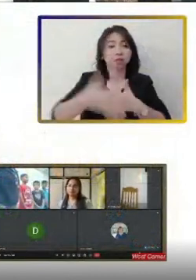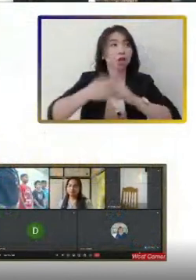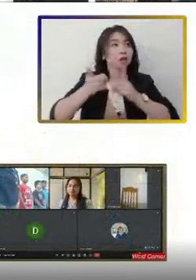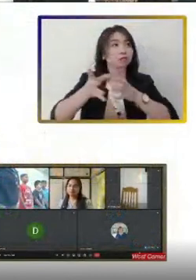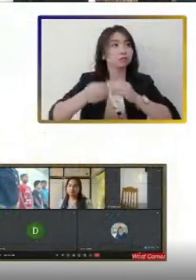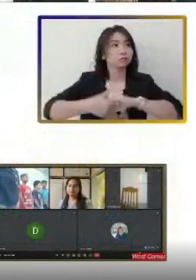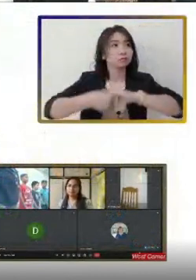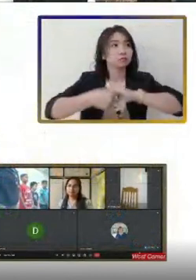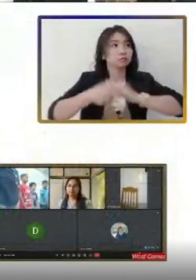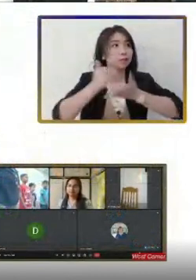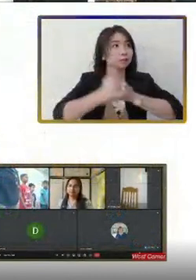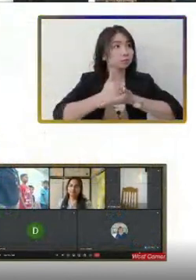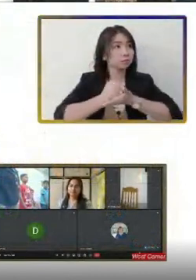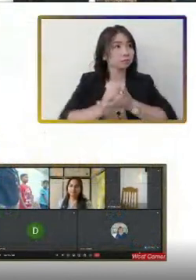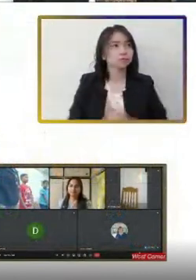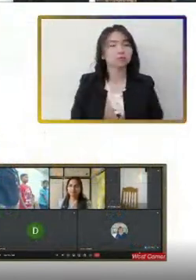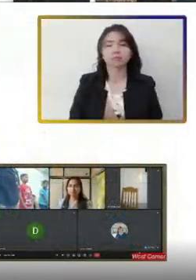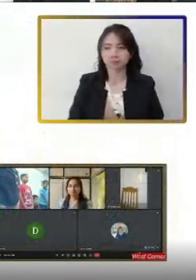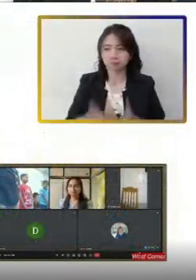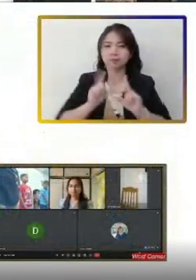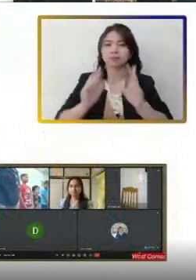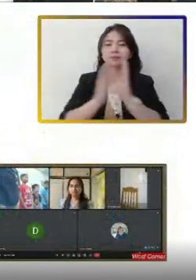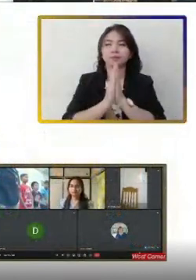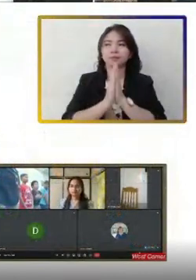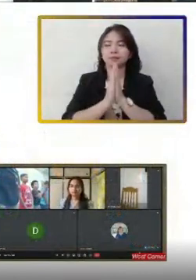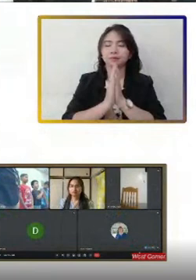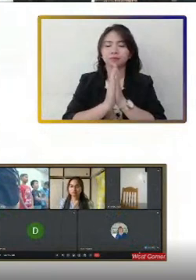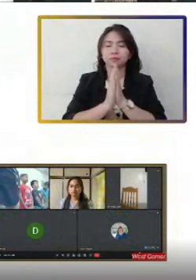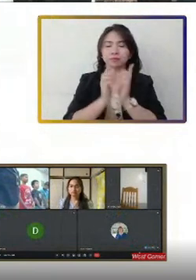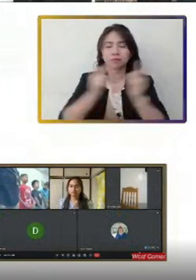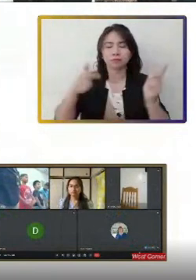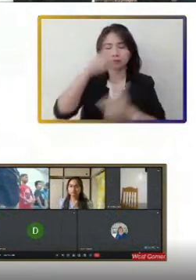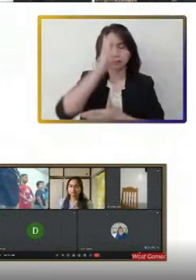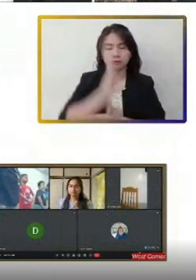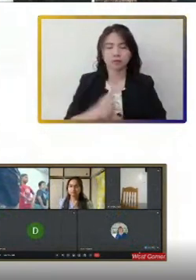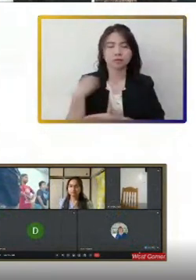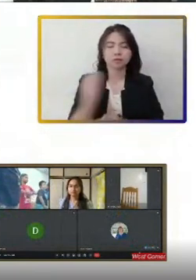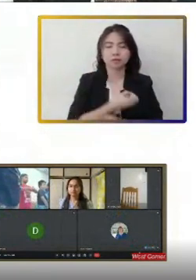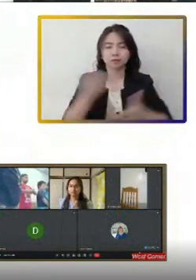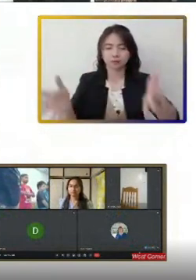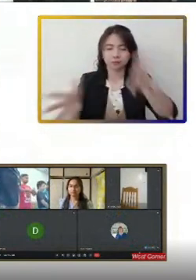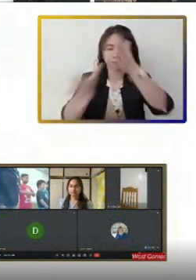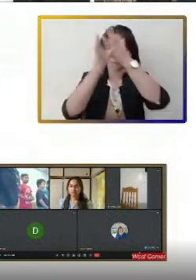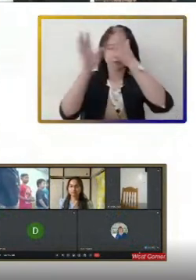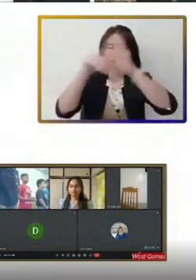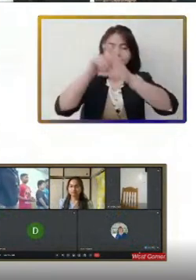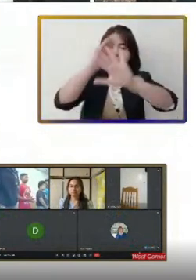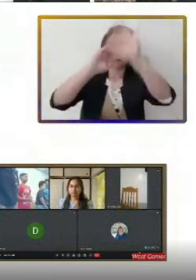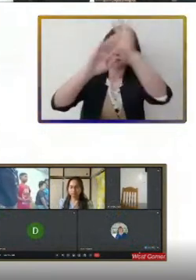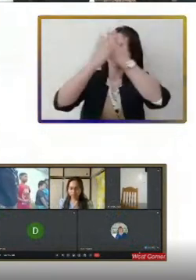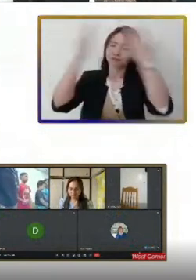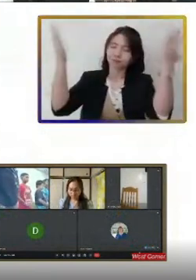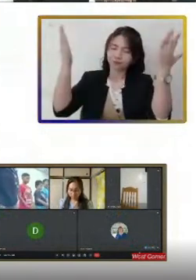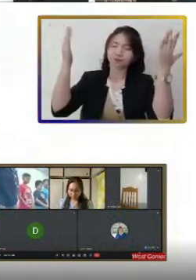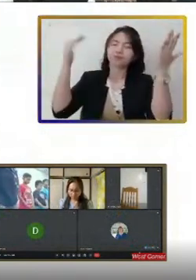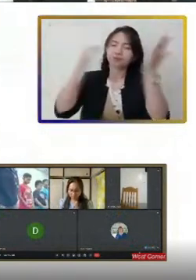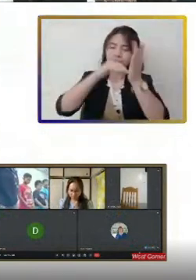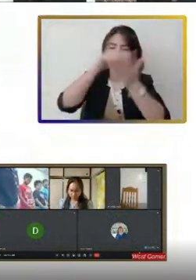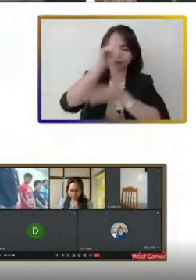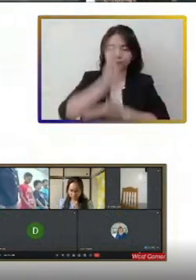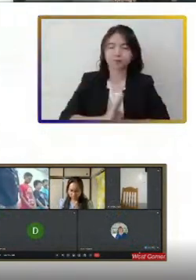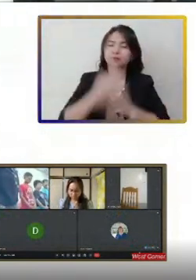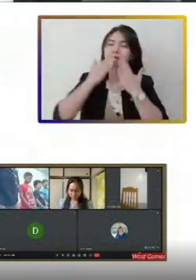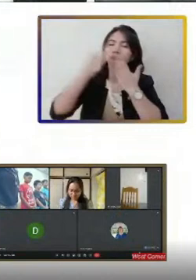Ricky. Let us pray. Dakilang Diyos amang banal na sa langit, na mga kapiran po sa lahat. Lord God, maraming